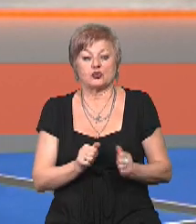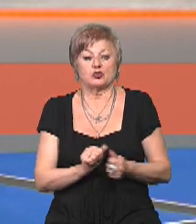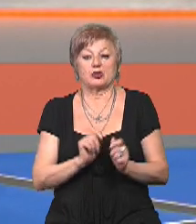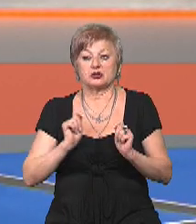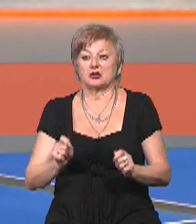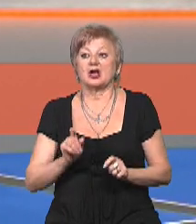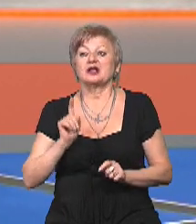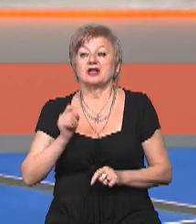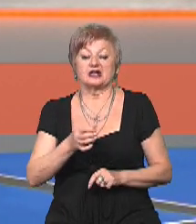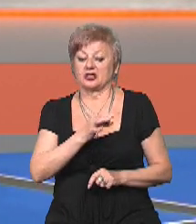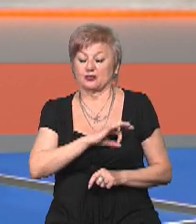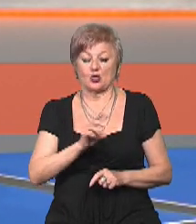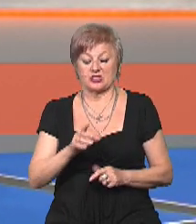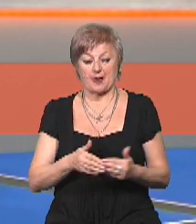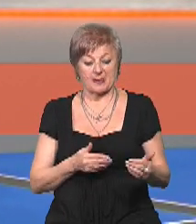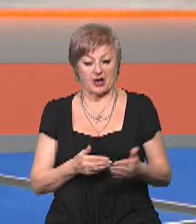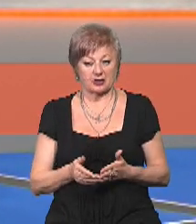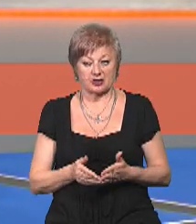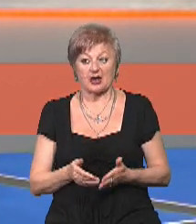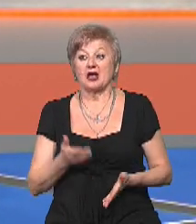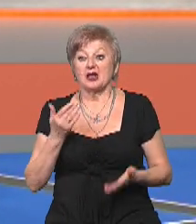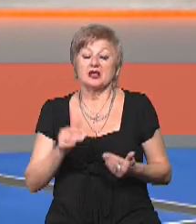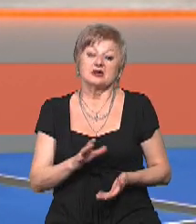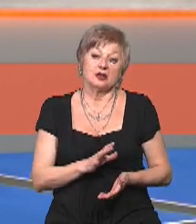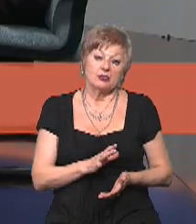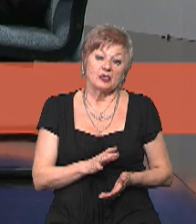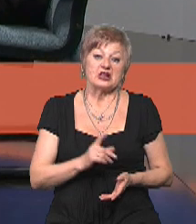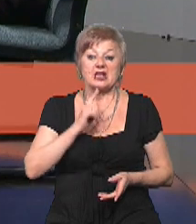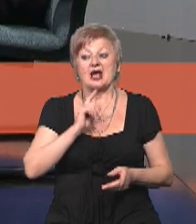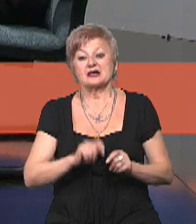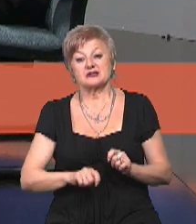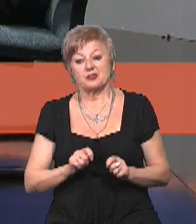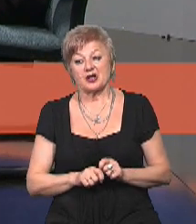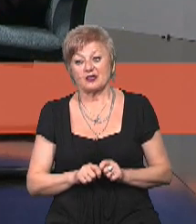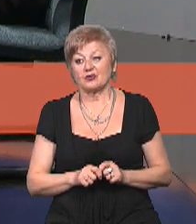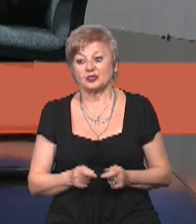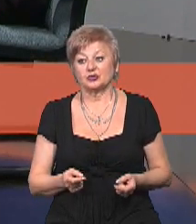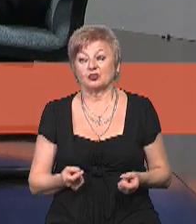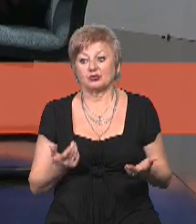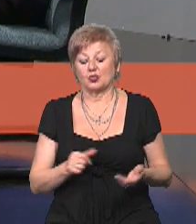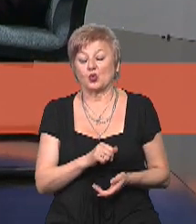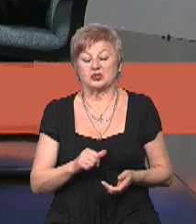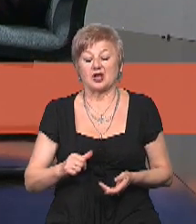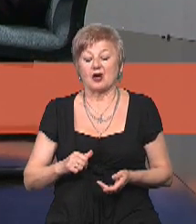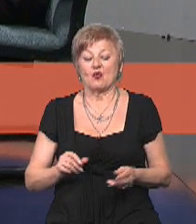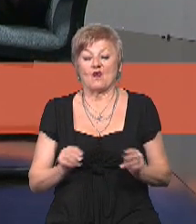не застосовували його на практиці. Було, якщо і було, то експерименти і відходи самого педагога, так? Самого